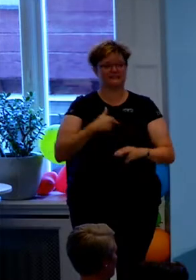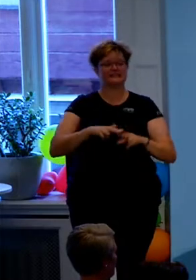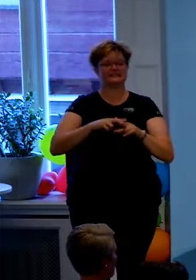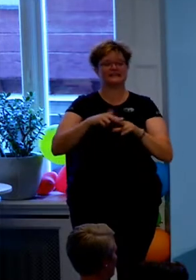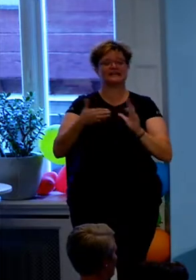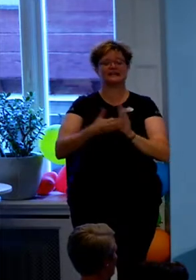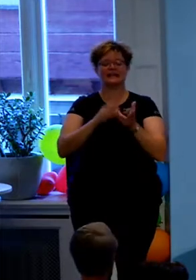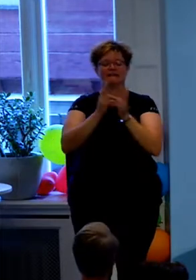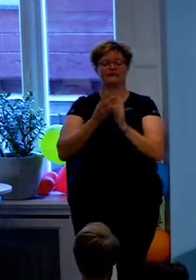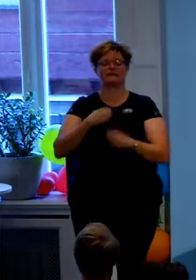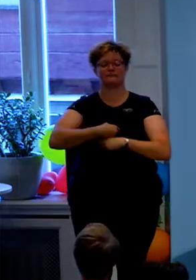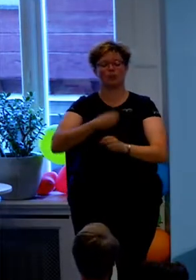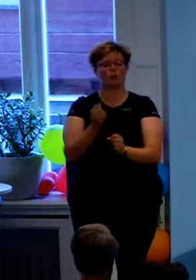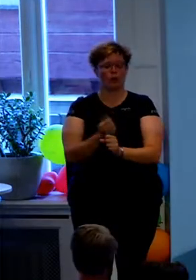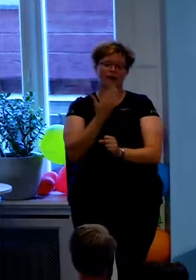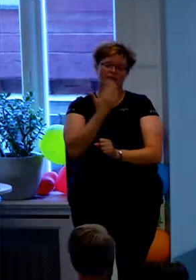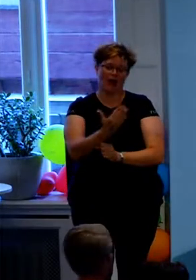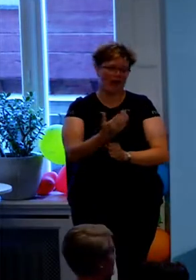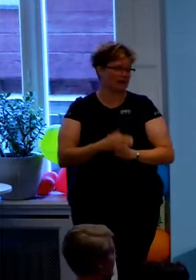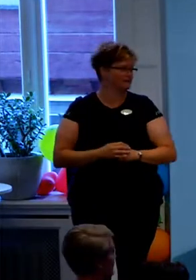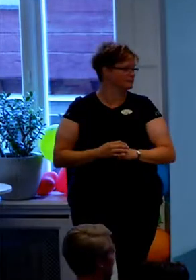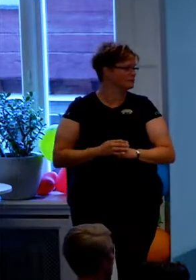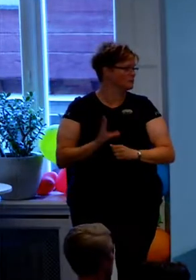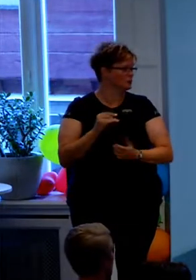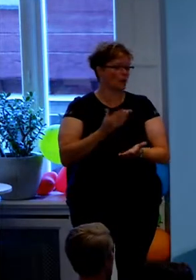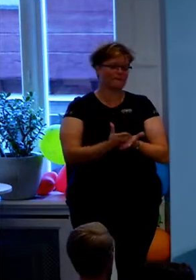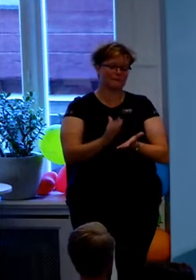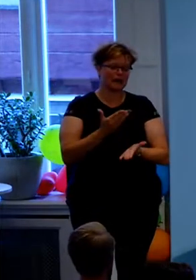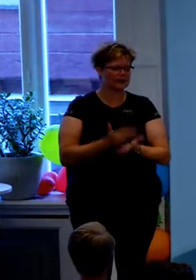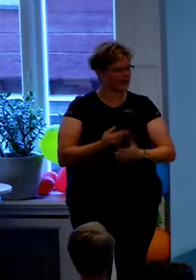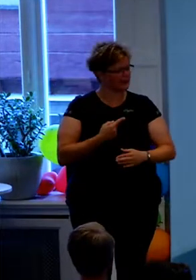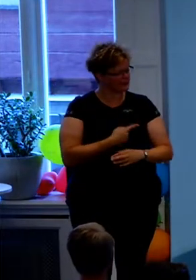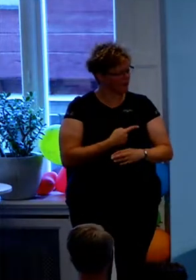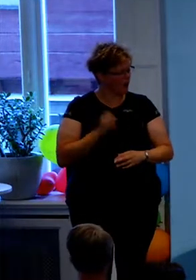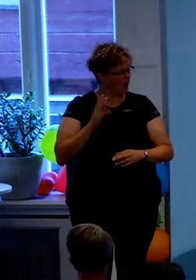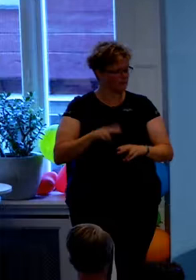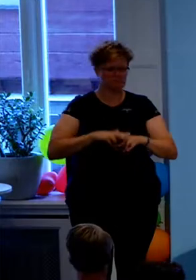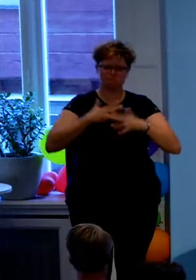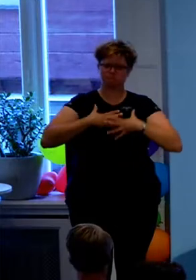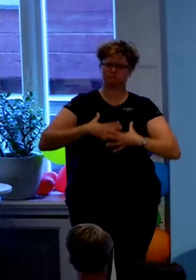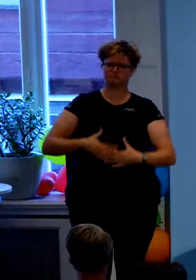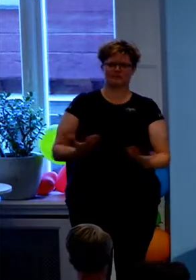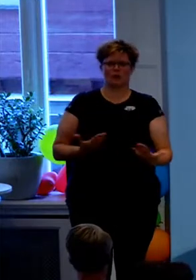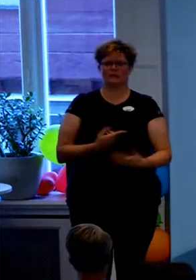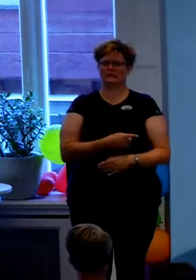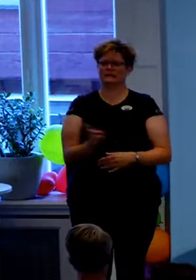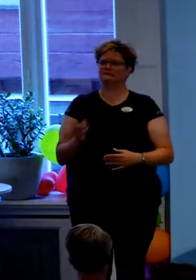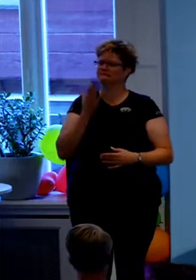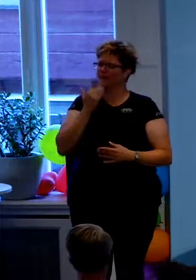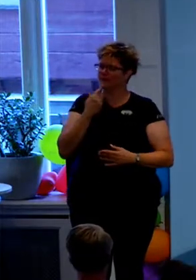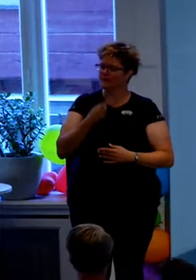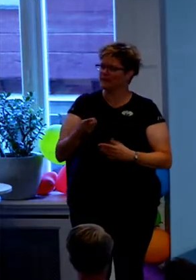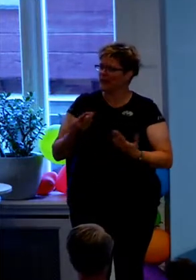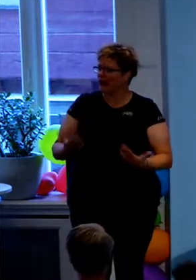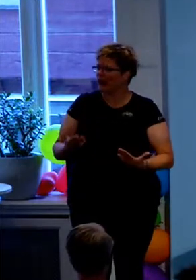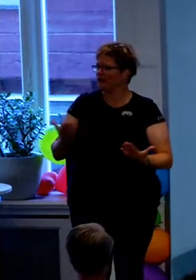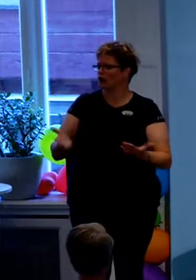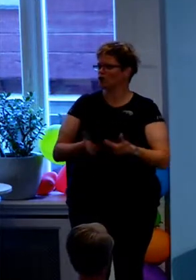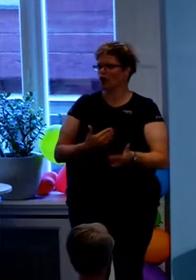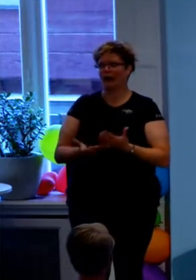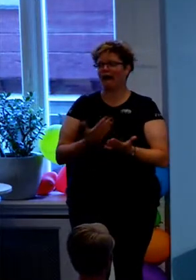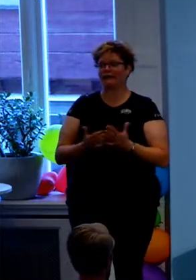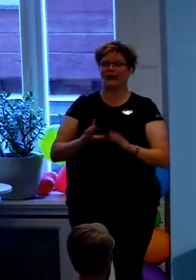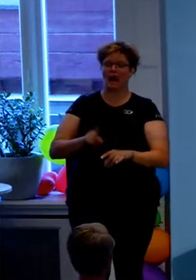bolag väldigt väl, skulle jag säga. Ja. Men berätta då, om man ska få en känsla för vad ni, vem ni är och vad ni gör. Inte den